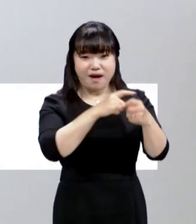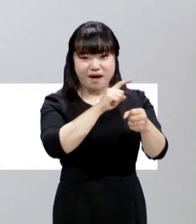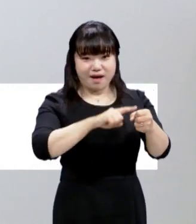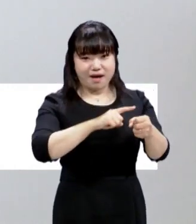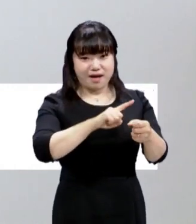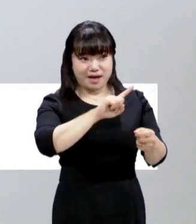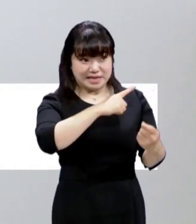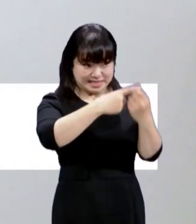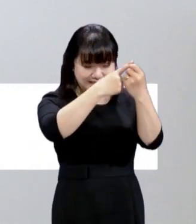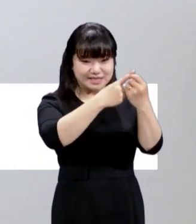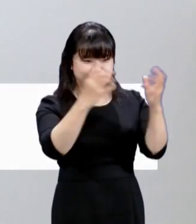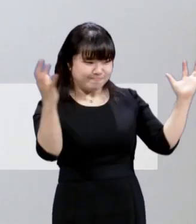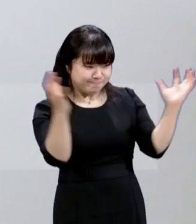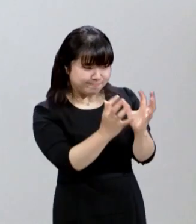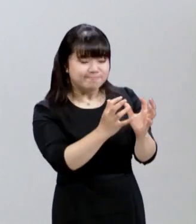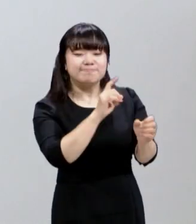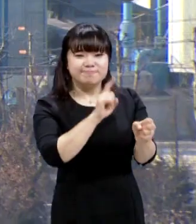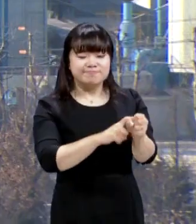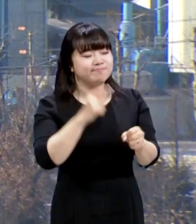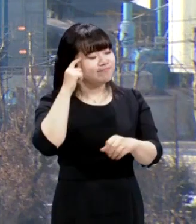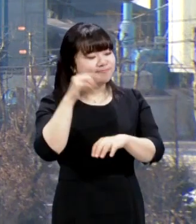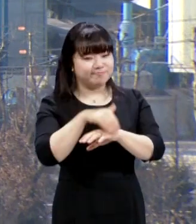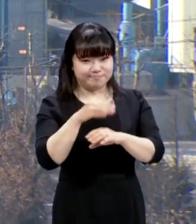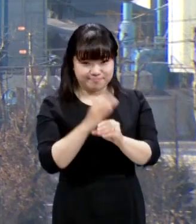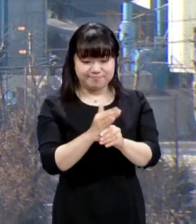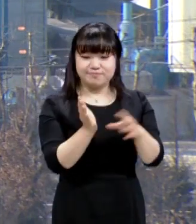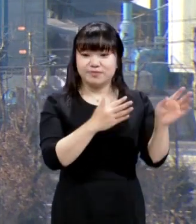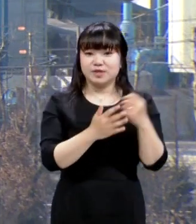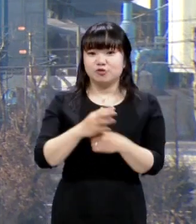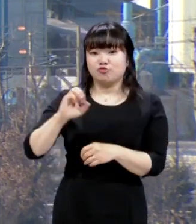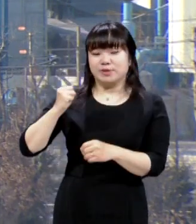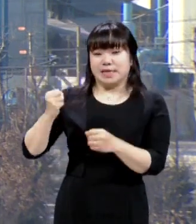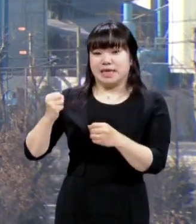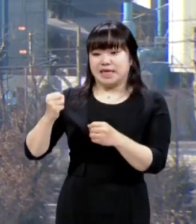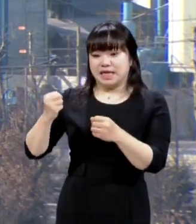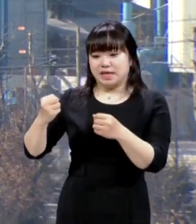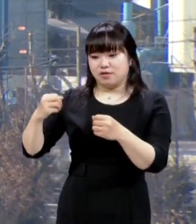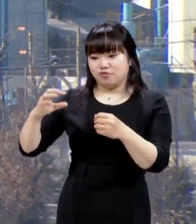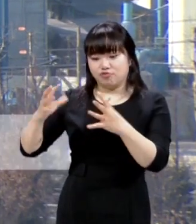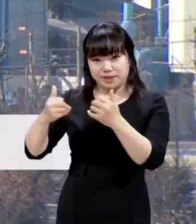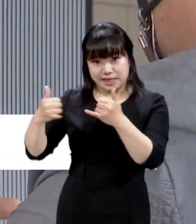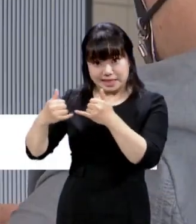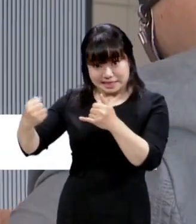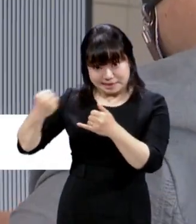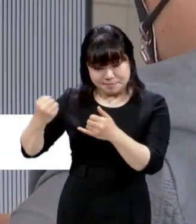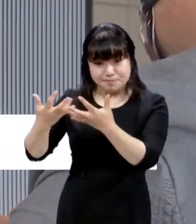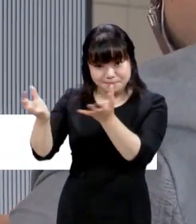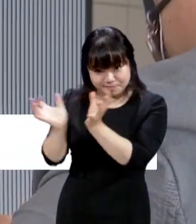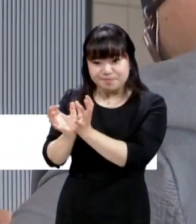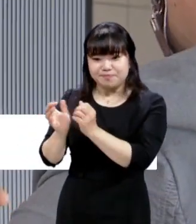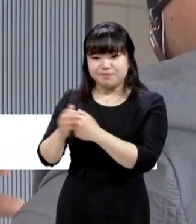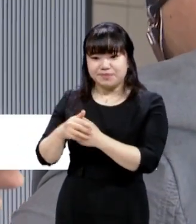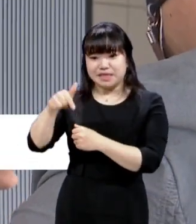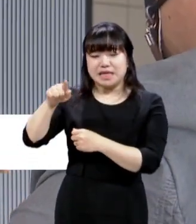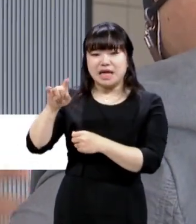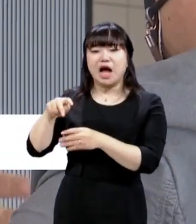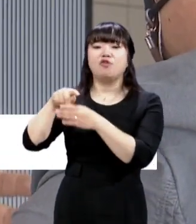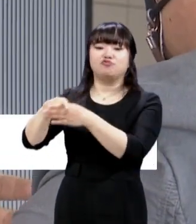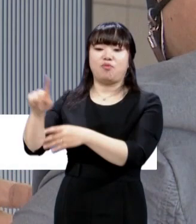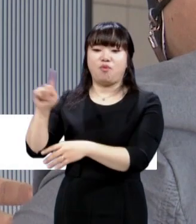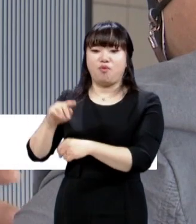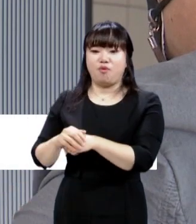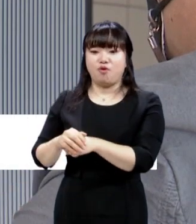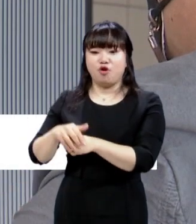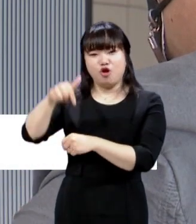저희가 만들고자 하고요 속 국민의 힘 감명 후보는 글로벌 it 기업인 구글 해당 문제 유치한다는 그 얘기